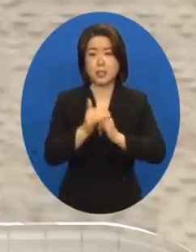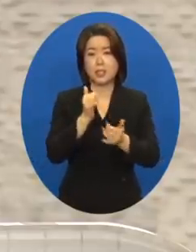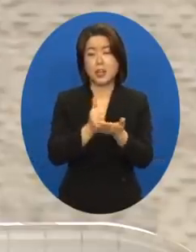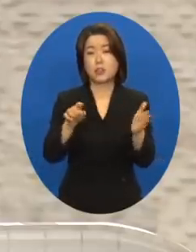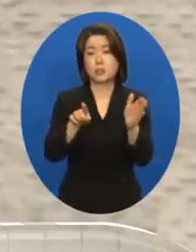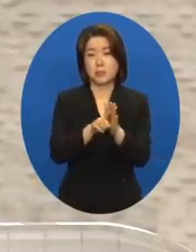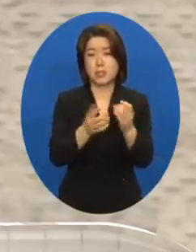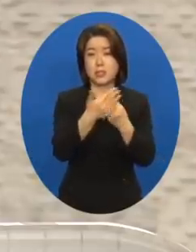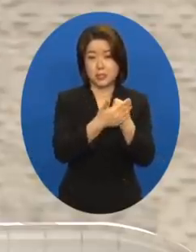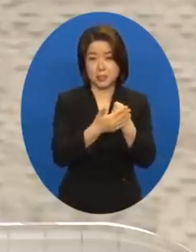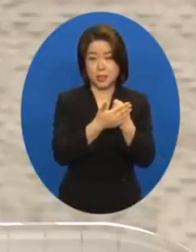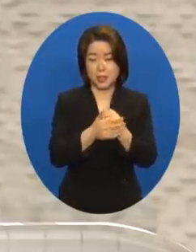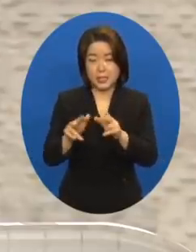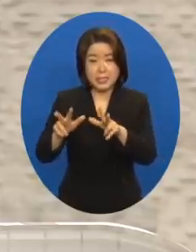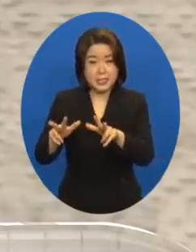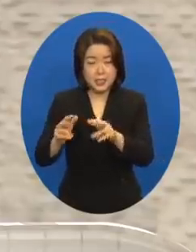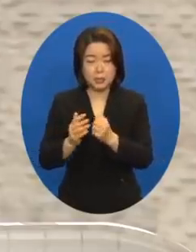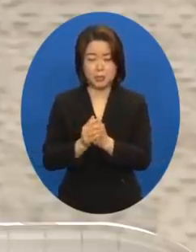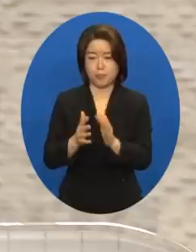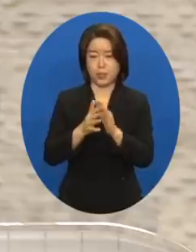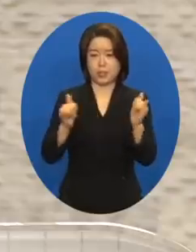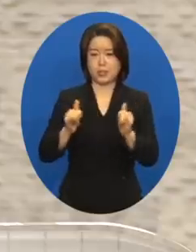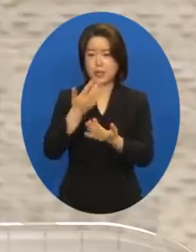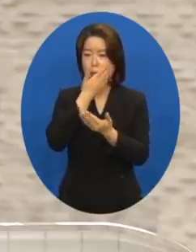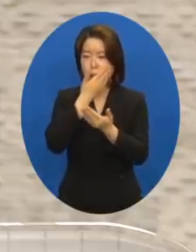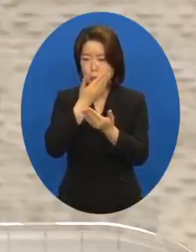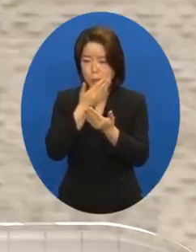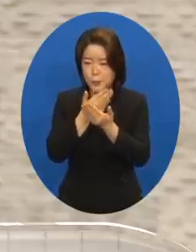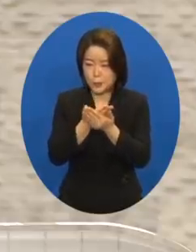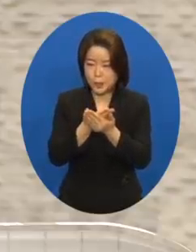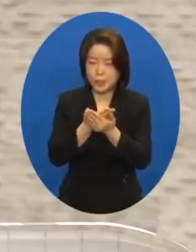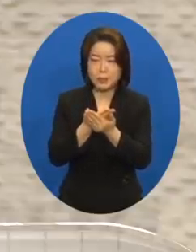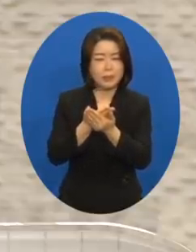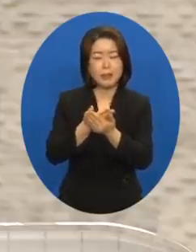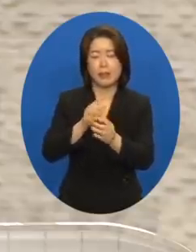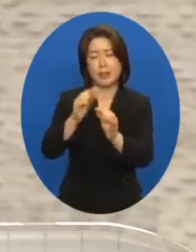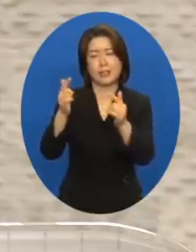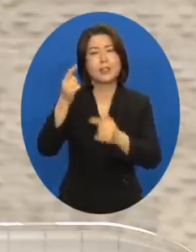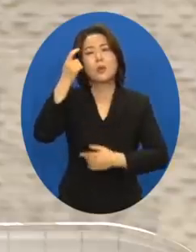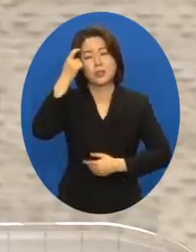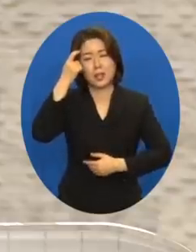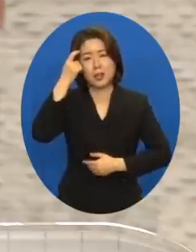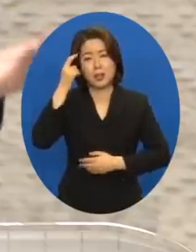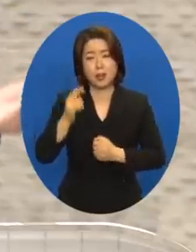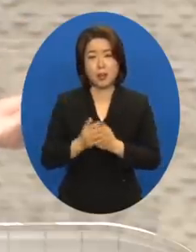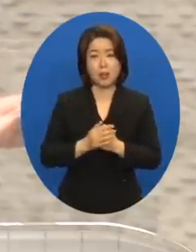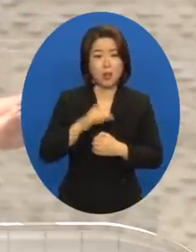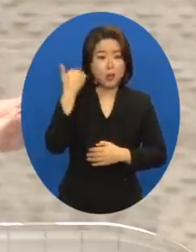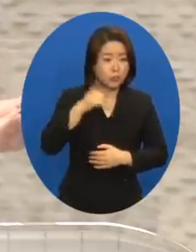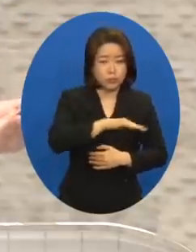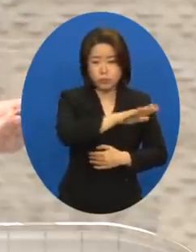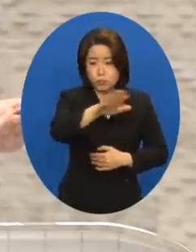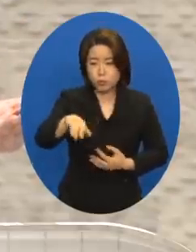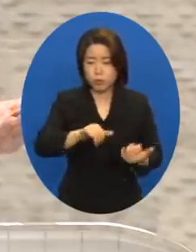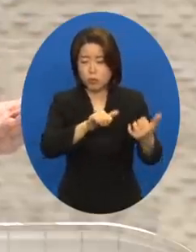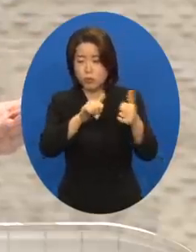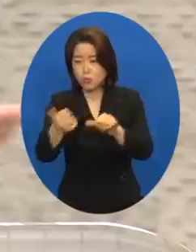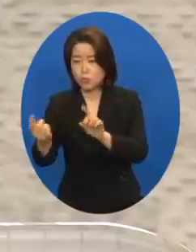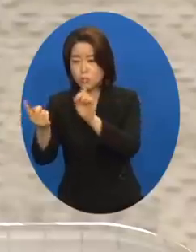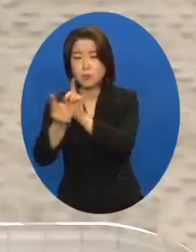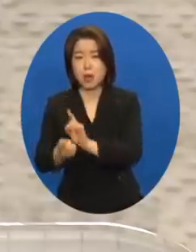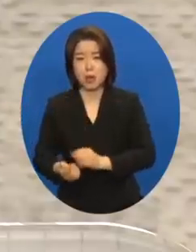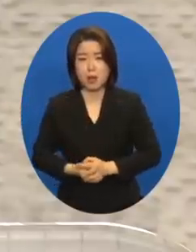지금은 사람들에게 그렇게 귀에 보이지 않지만 누구나 다 죽음을 맞이합니다